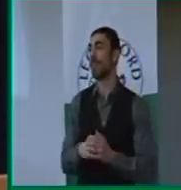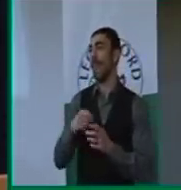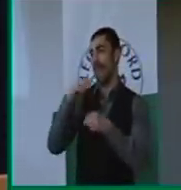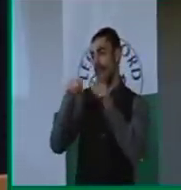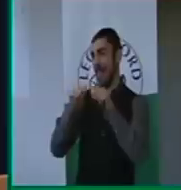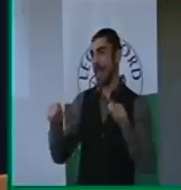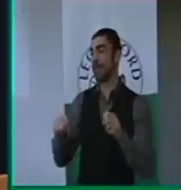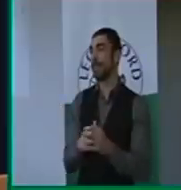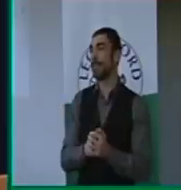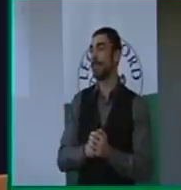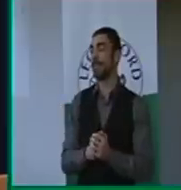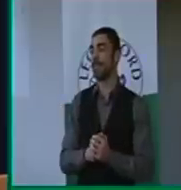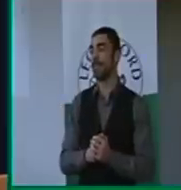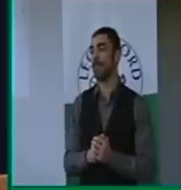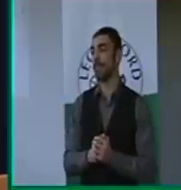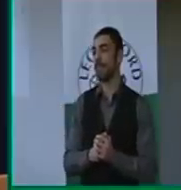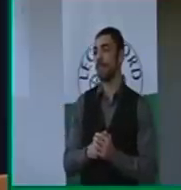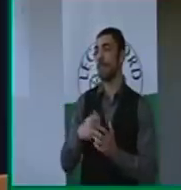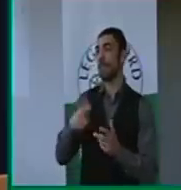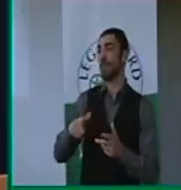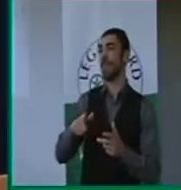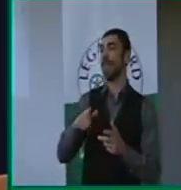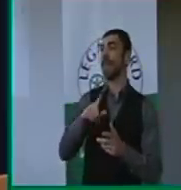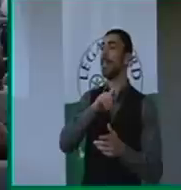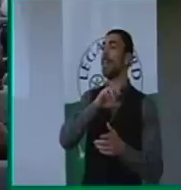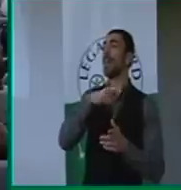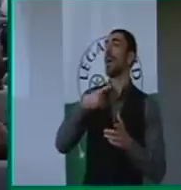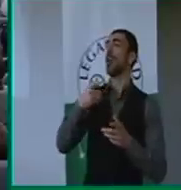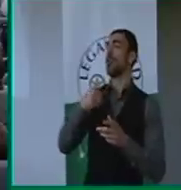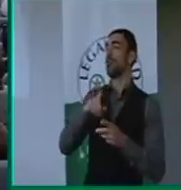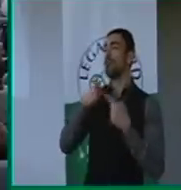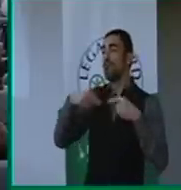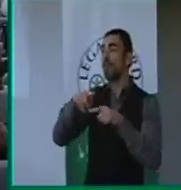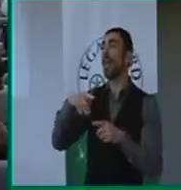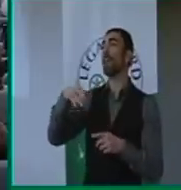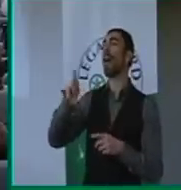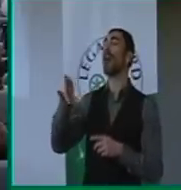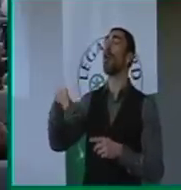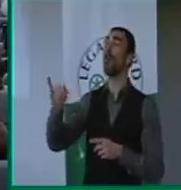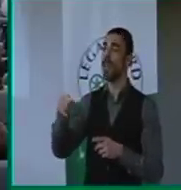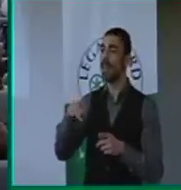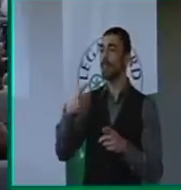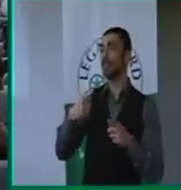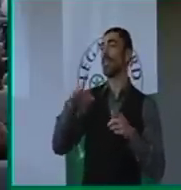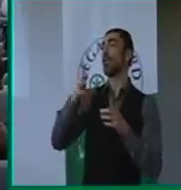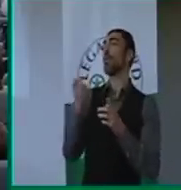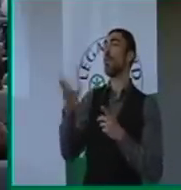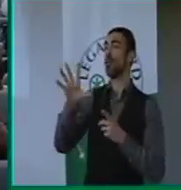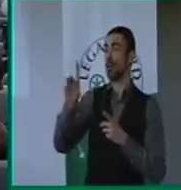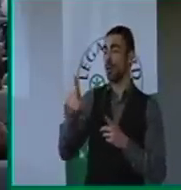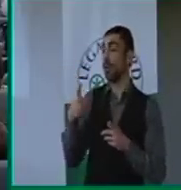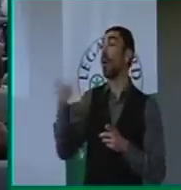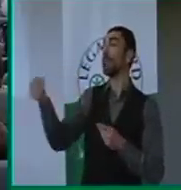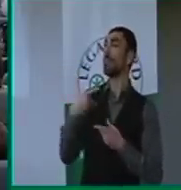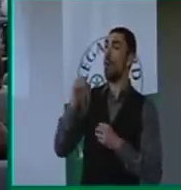lega con la seduta numero 51 della giunta maroni ha sostanzialmente anticipato o meglio ha